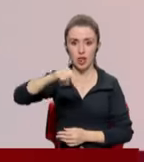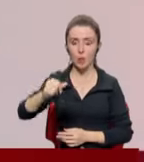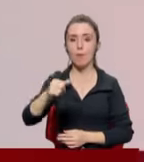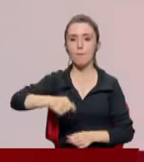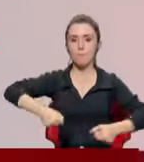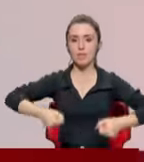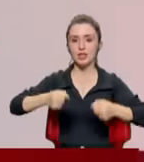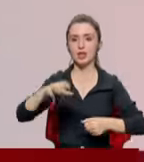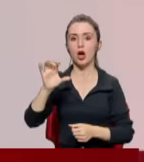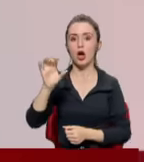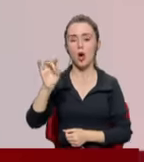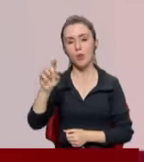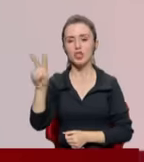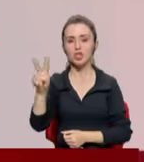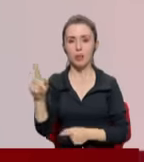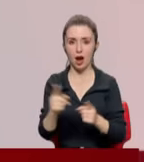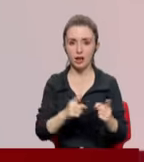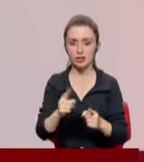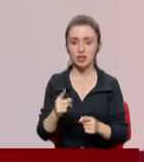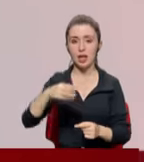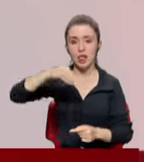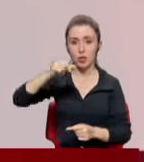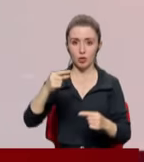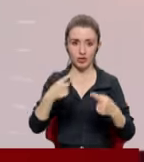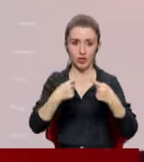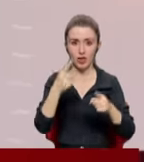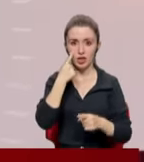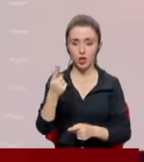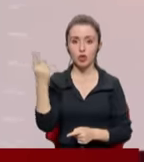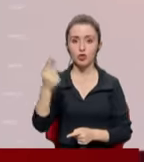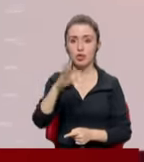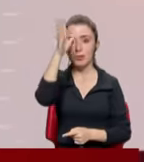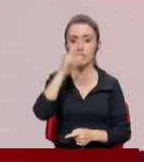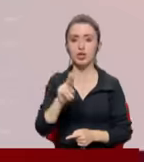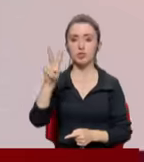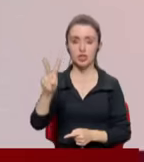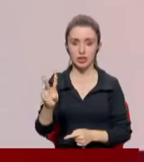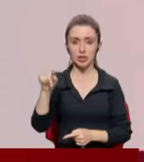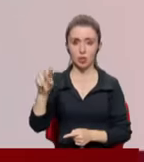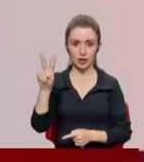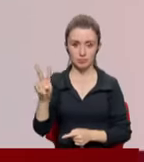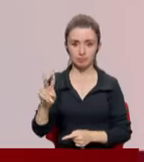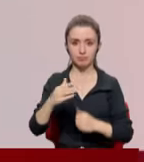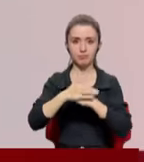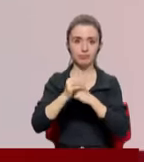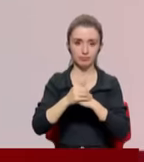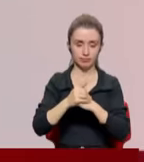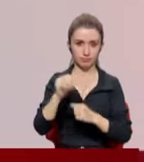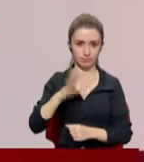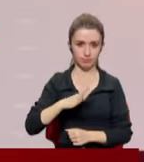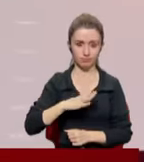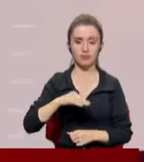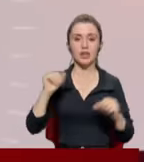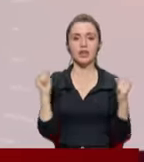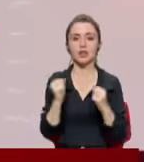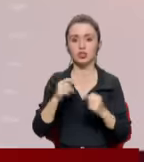pazarda 1520 L Ar arasında limondaki Fiyat farkını % 5722 ile portakal takip etti kış